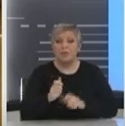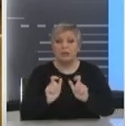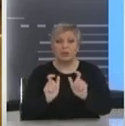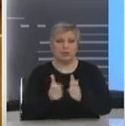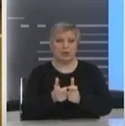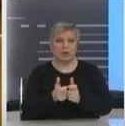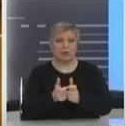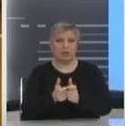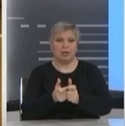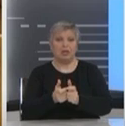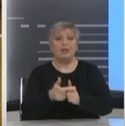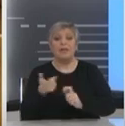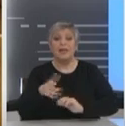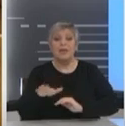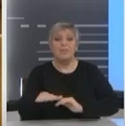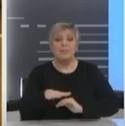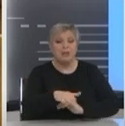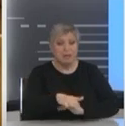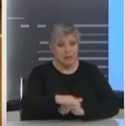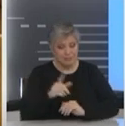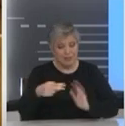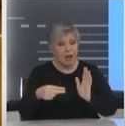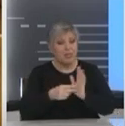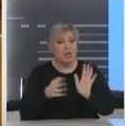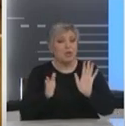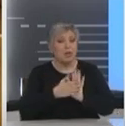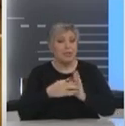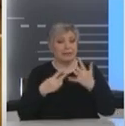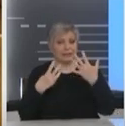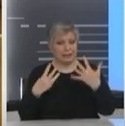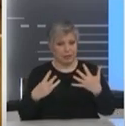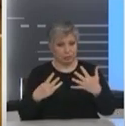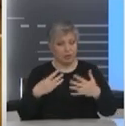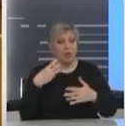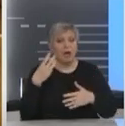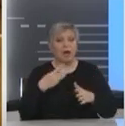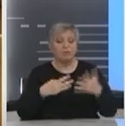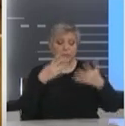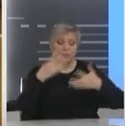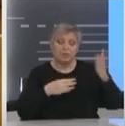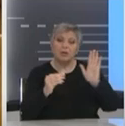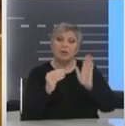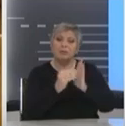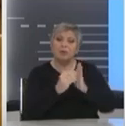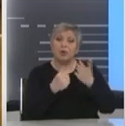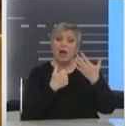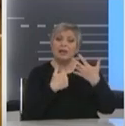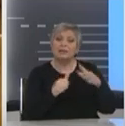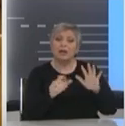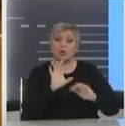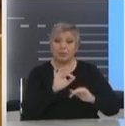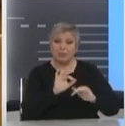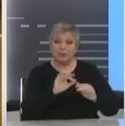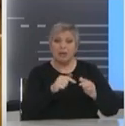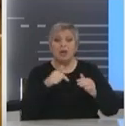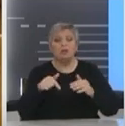επιδομάτων φτάνει για το 2018 από τα 650 στα 910